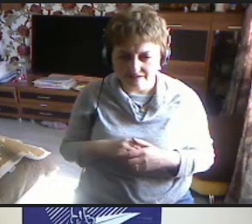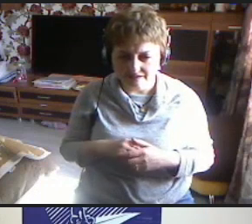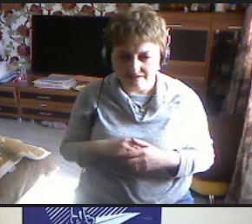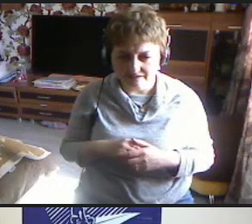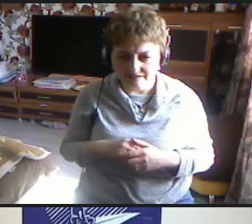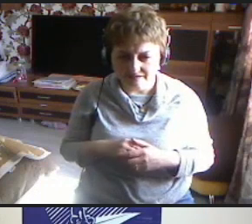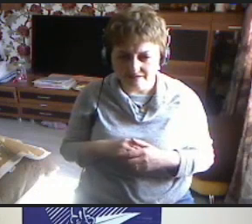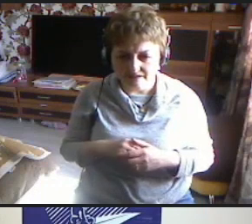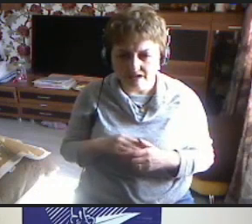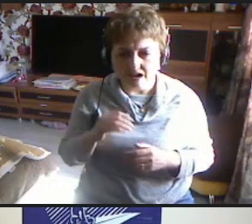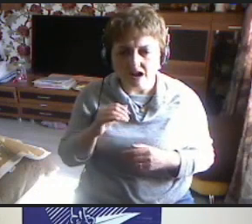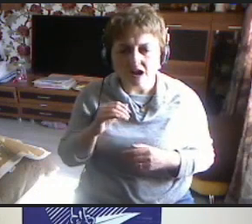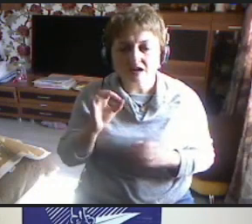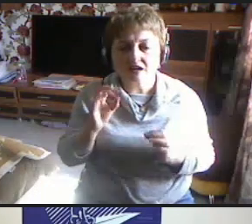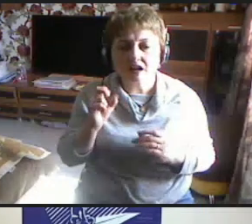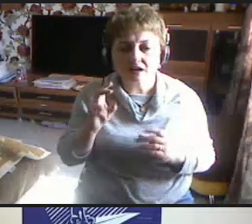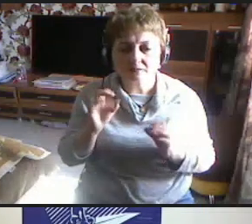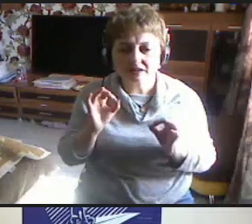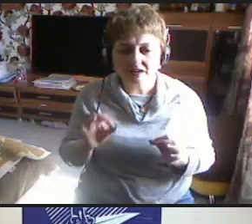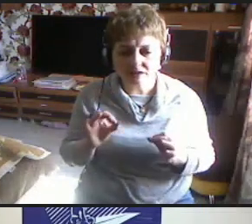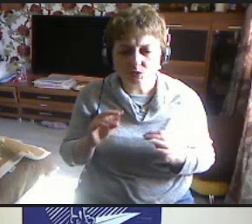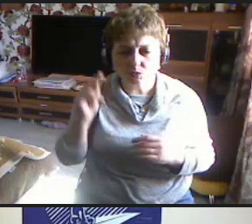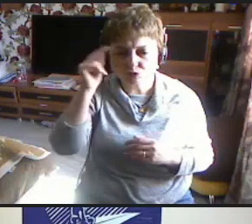Как правильно организовать учебный... Кто это?